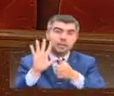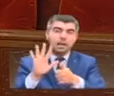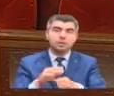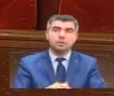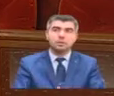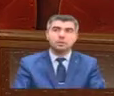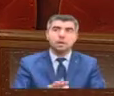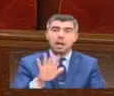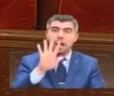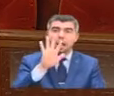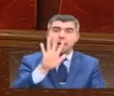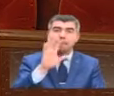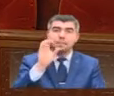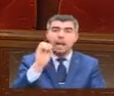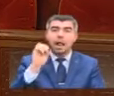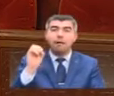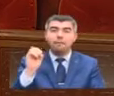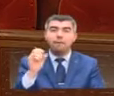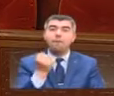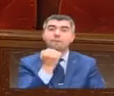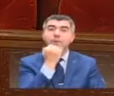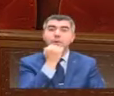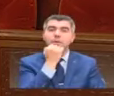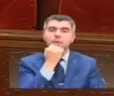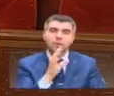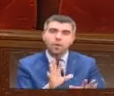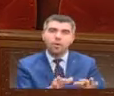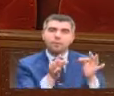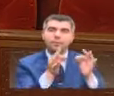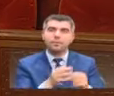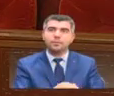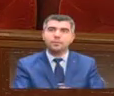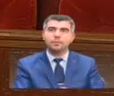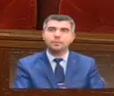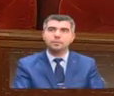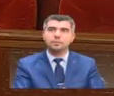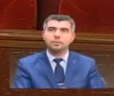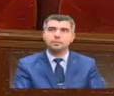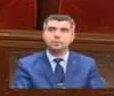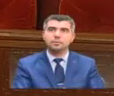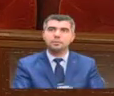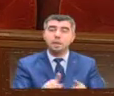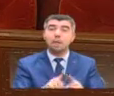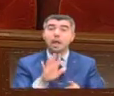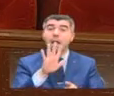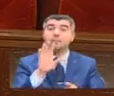2016 5000 مخالفة دارت، 5000 مخالفة. إذا شحال من رقابة باش تخرج